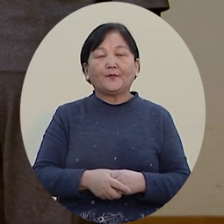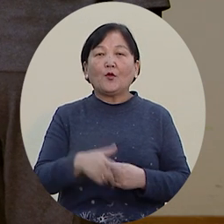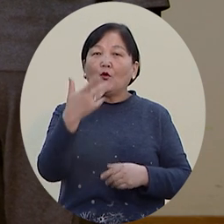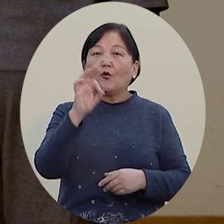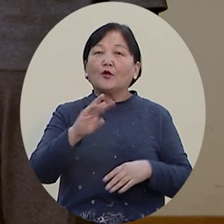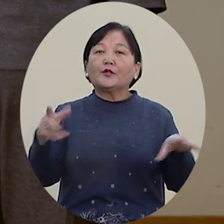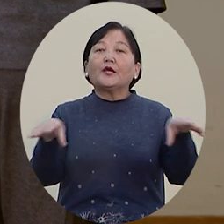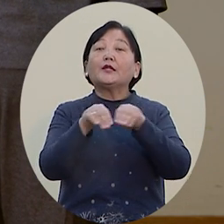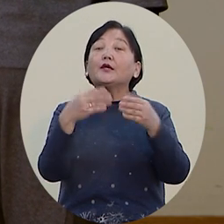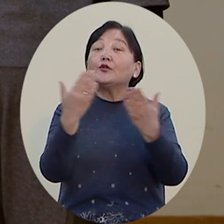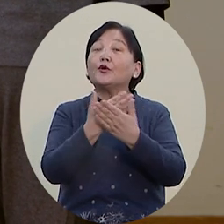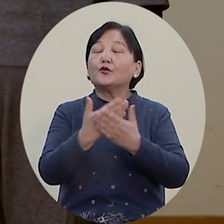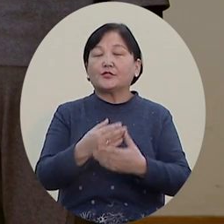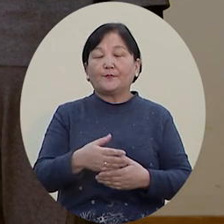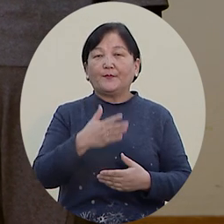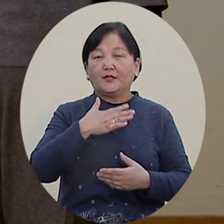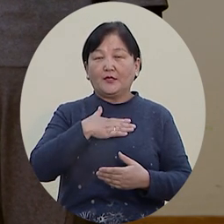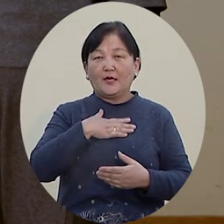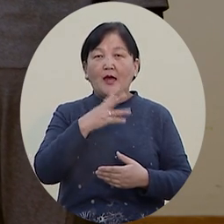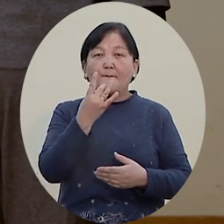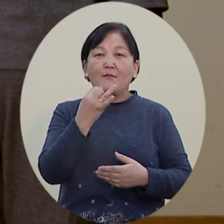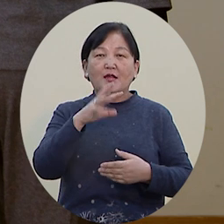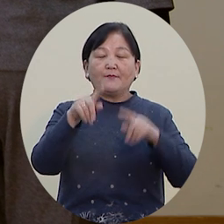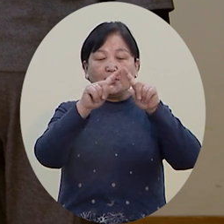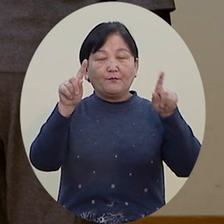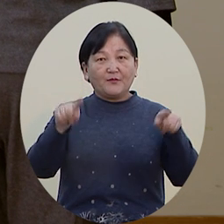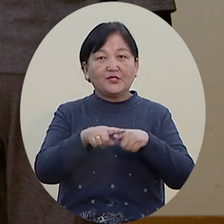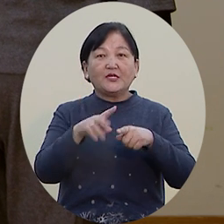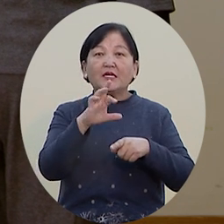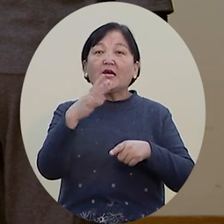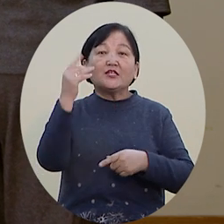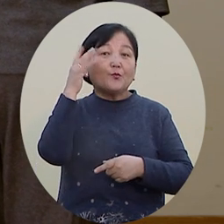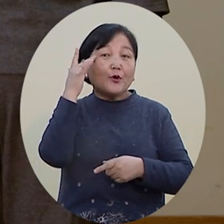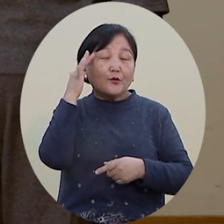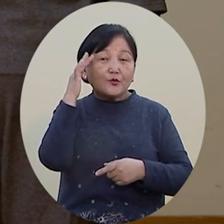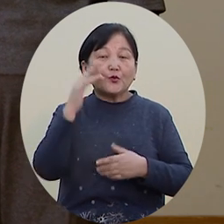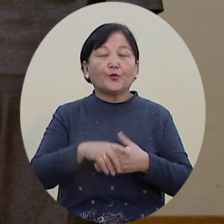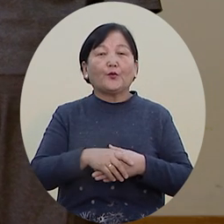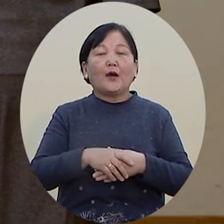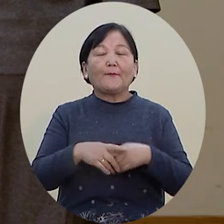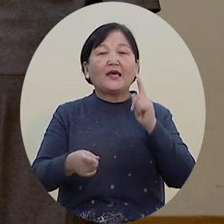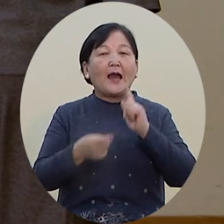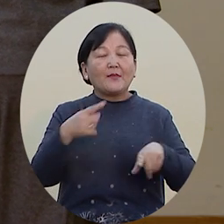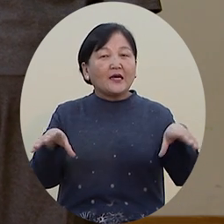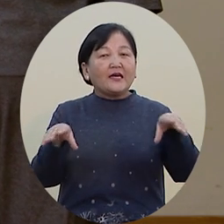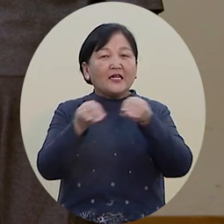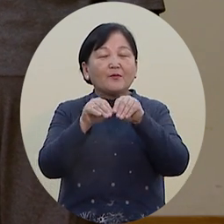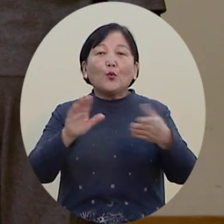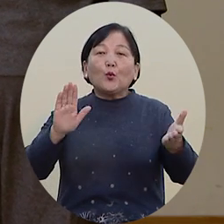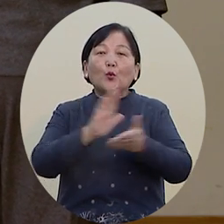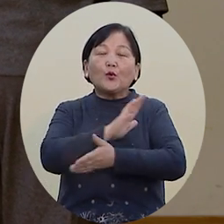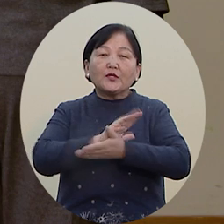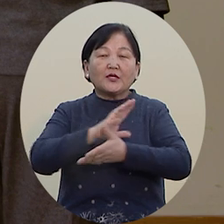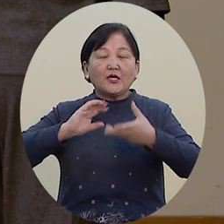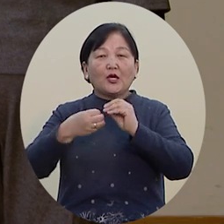Хамгийн гол нь энэ киноноос болвол яг нь бичвэр баримтчгийг боловсруулахдаа хялбар бөгөөд хурдан хурдтай